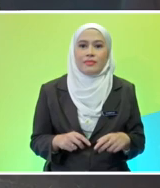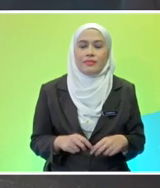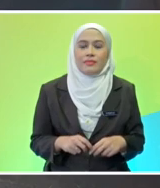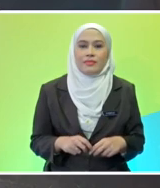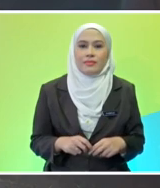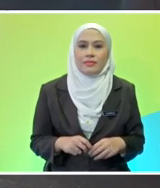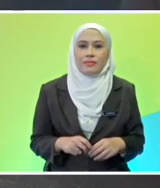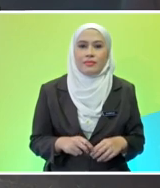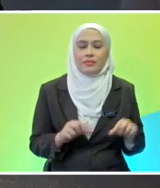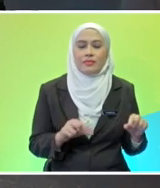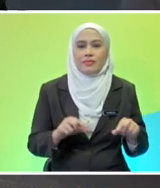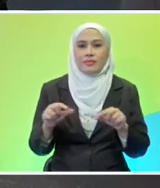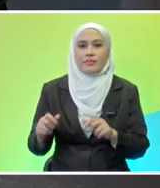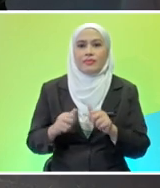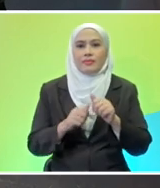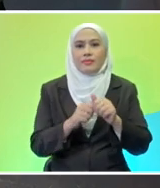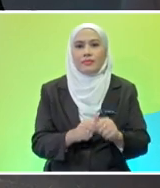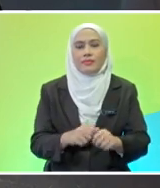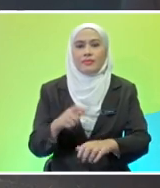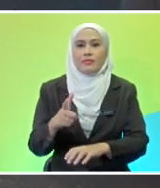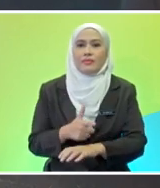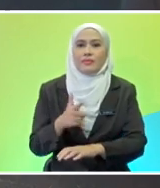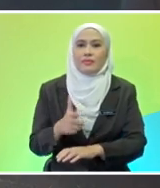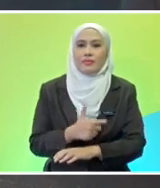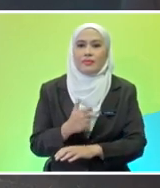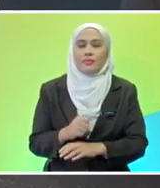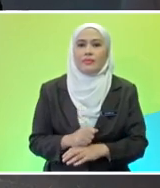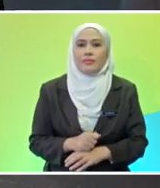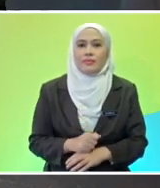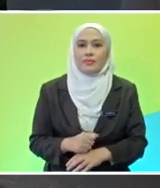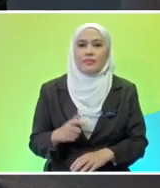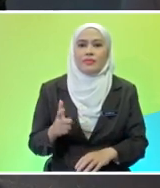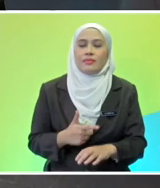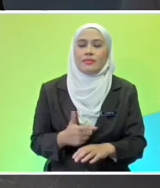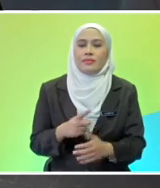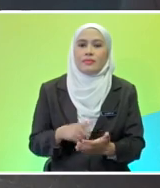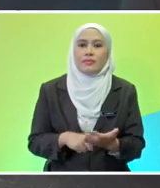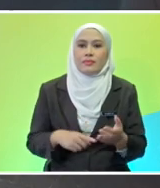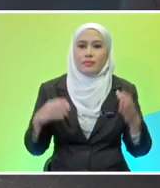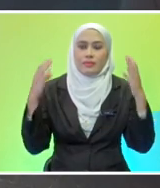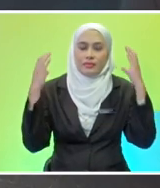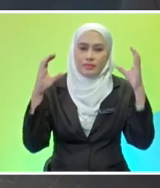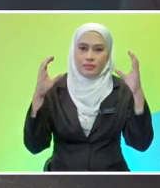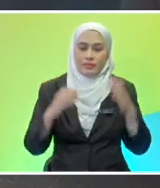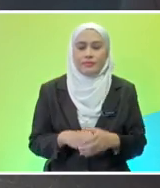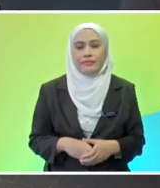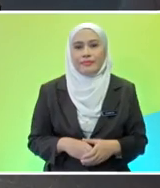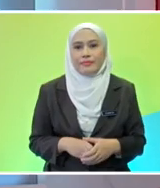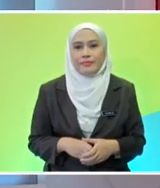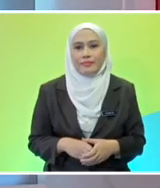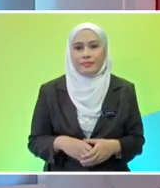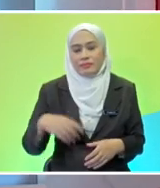mengikut lirik. Wah, jadi lagu apa yang kita akan bergerak mengikut lirik ni, cikgu? Oleh kerana tadi Akmal dah menang pertandingan, dah